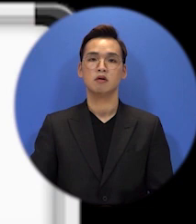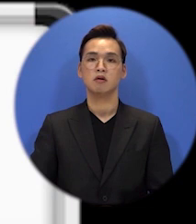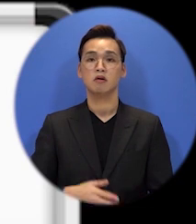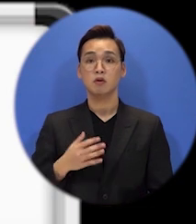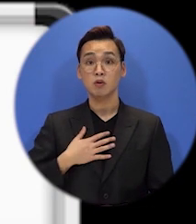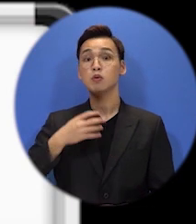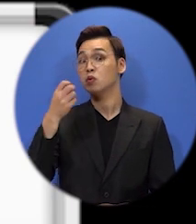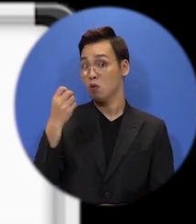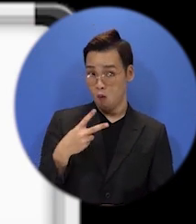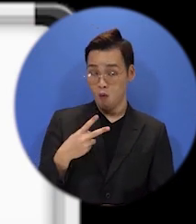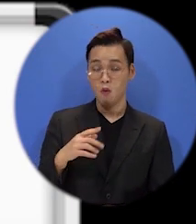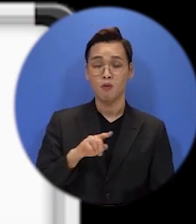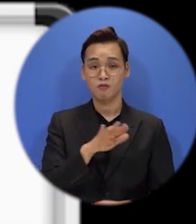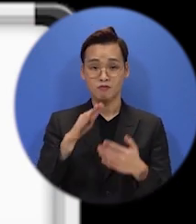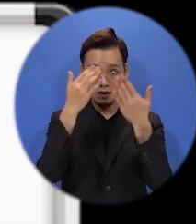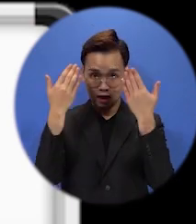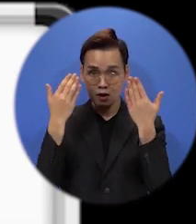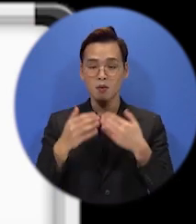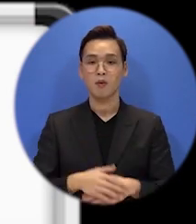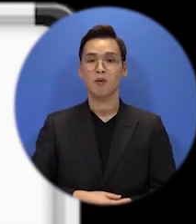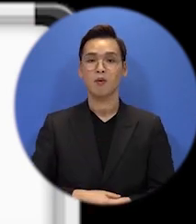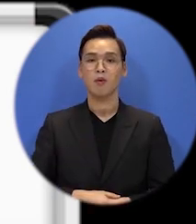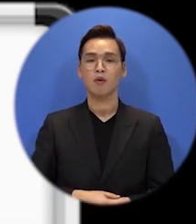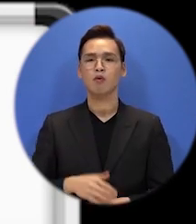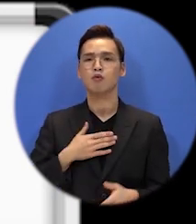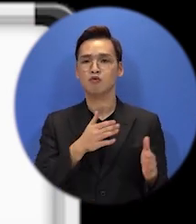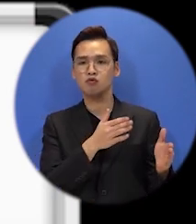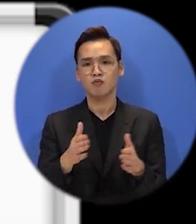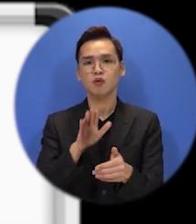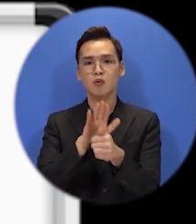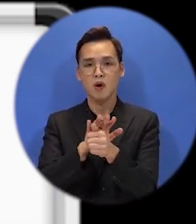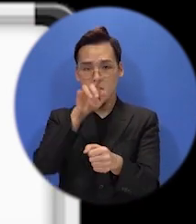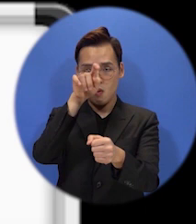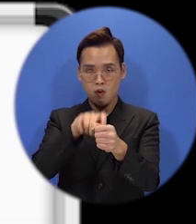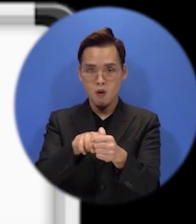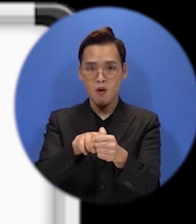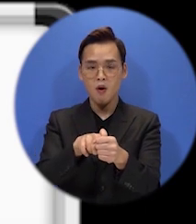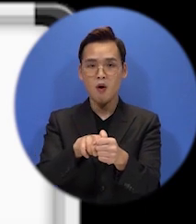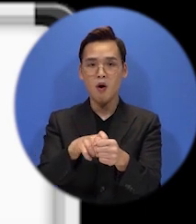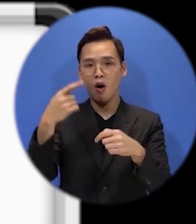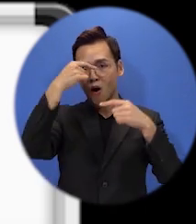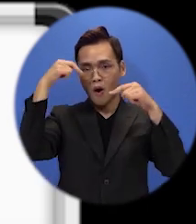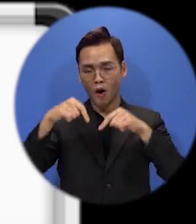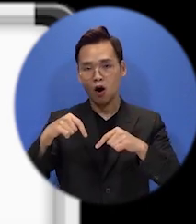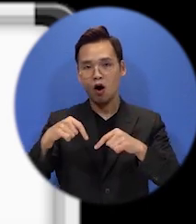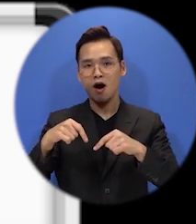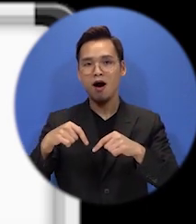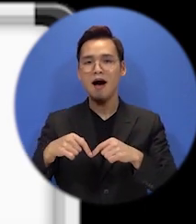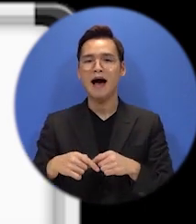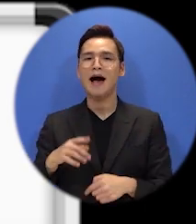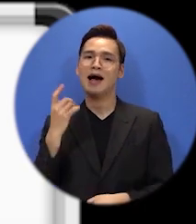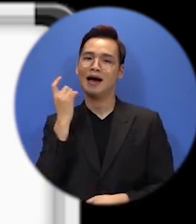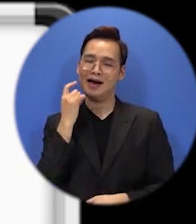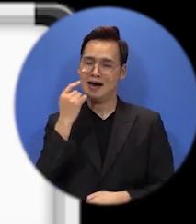그리고 그뿐만이 아닙니다. 저희 선문대학교에서는요, 여러분들의 준비를 돕기 위해서 면접 준비의 꽃이죠.